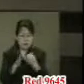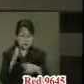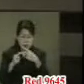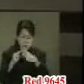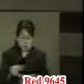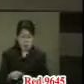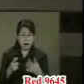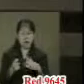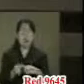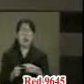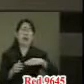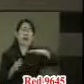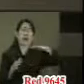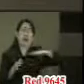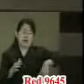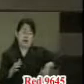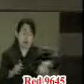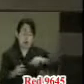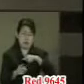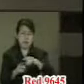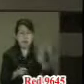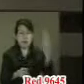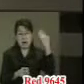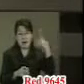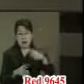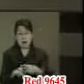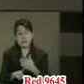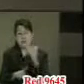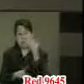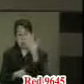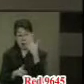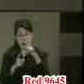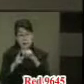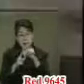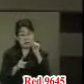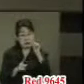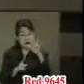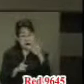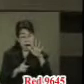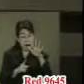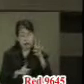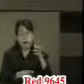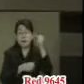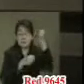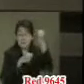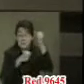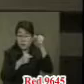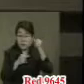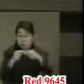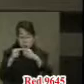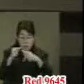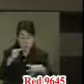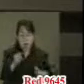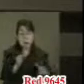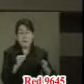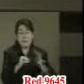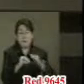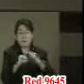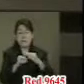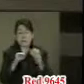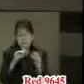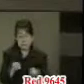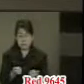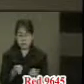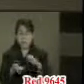มันเกิดที่หลังที่เขาปลุกระดมกันเมื่อวันที่25พฤษภาคมไอ้เรื่องตั้งคดีแรงไปก็เพิ่งเกิดมา 2-3